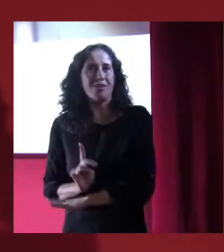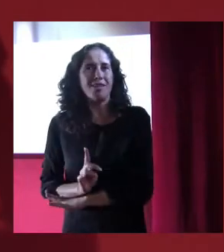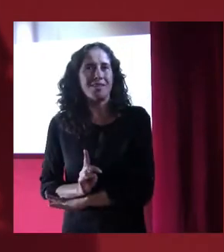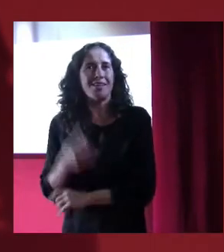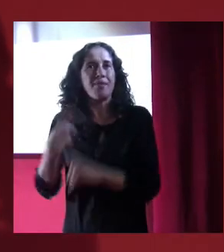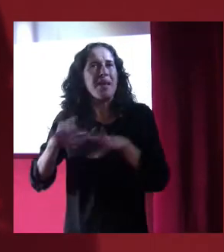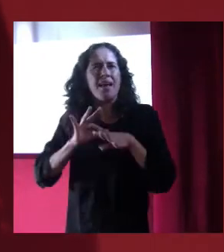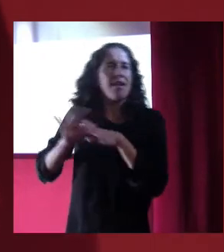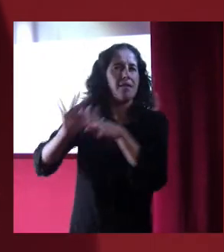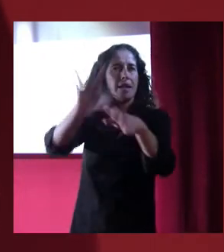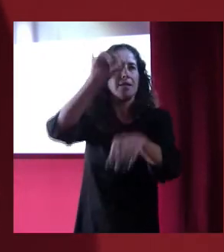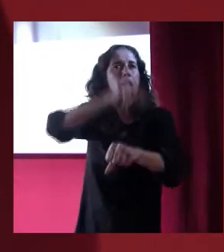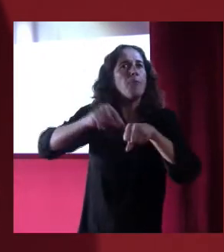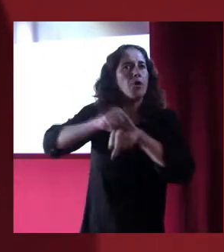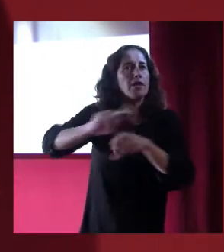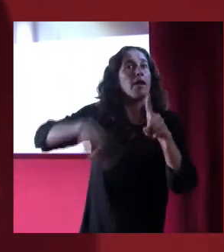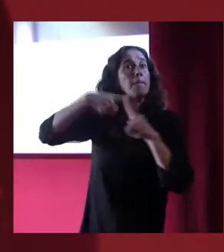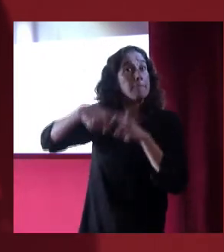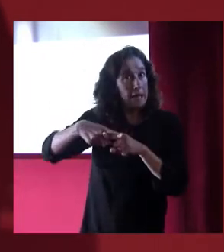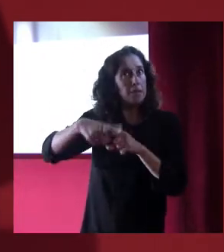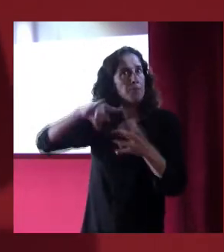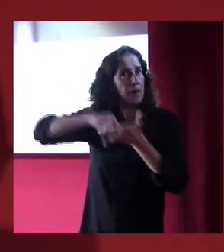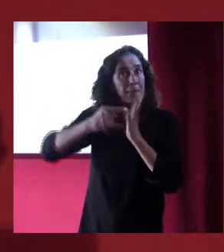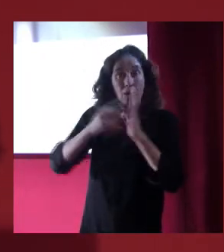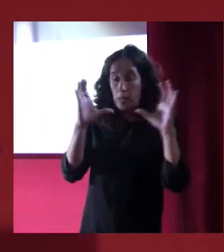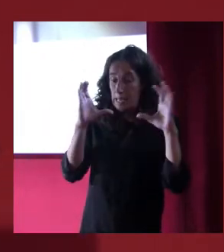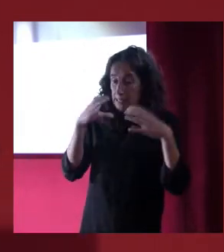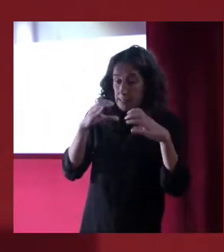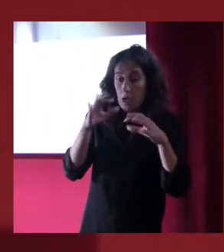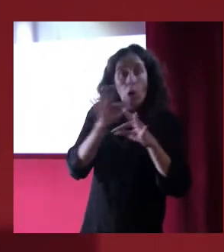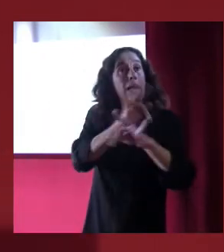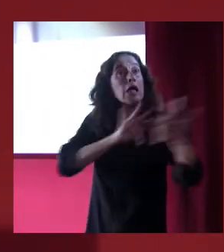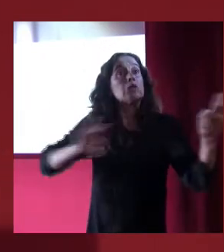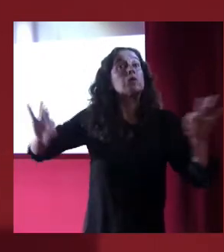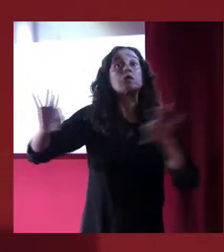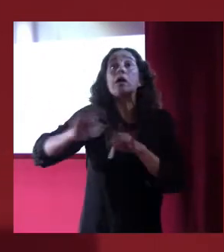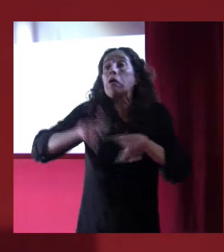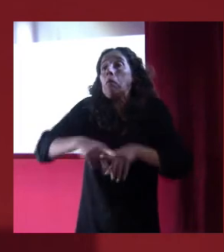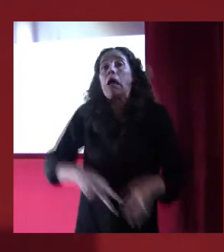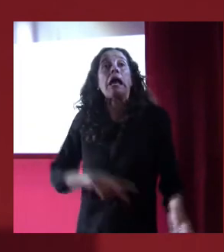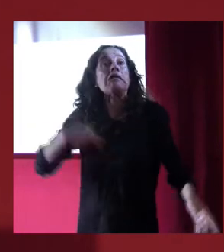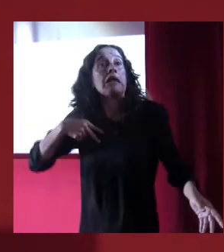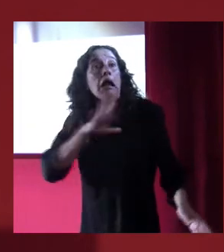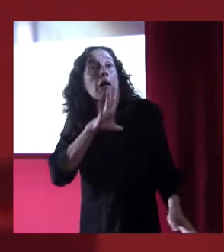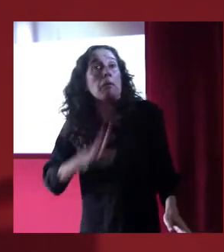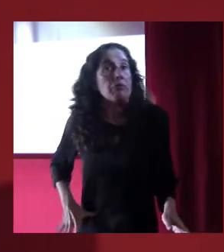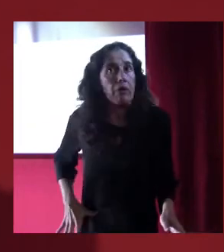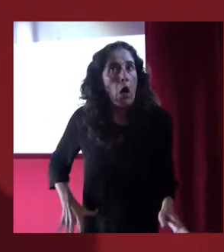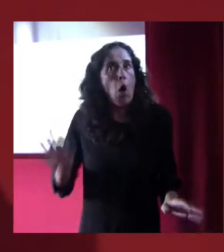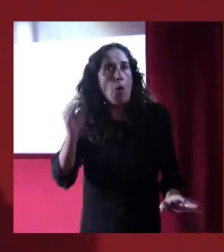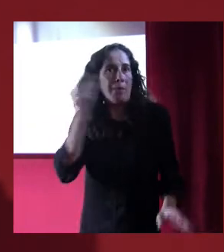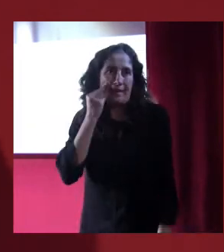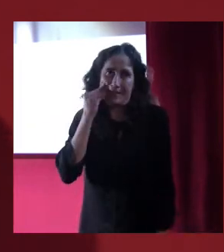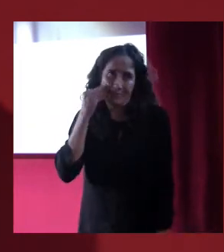el lideratge polític i el mètode científic no poden ser substituïts pel populisme i per les mentides.